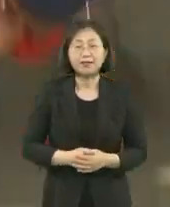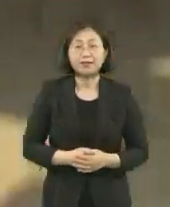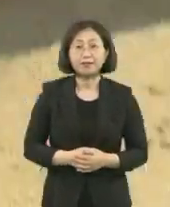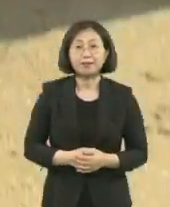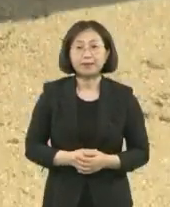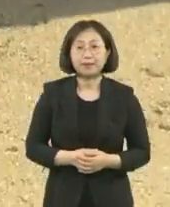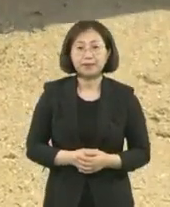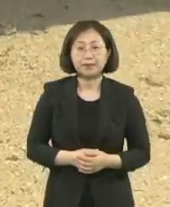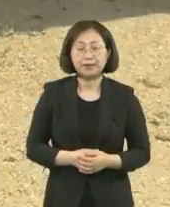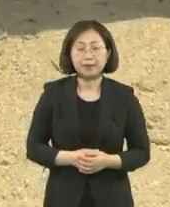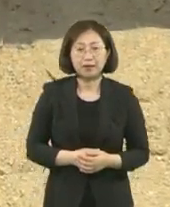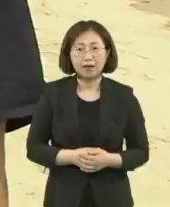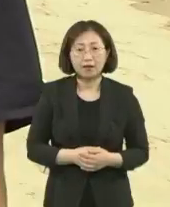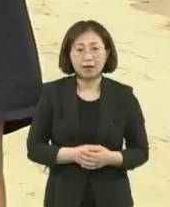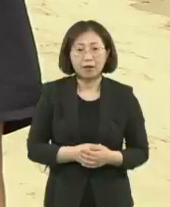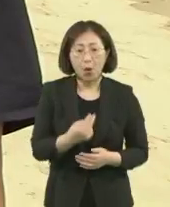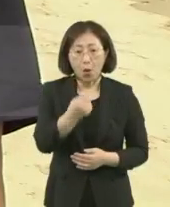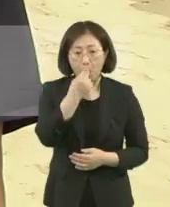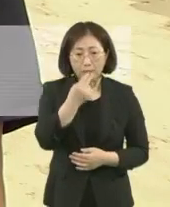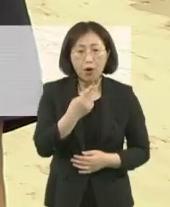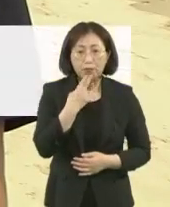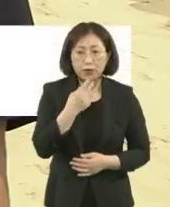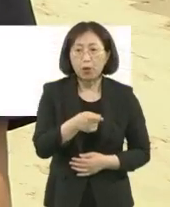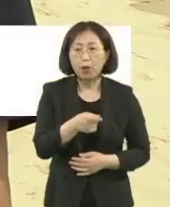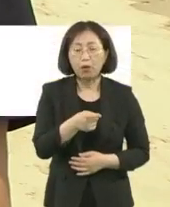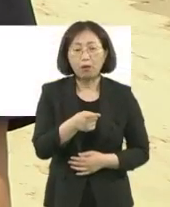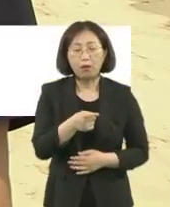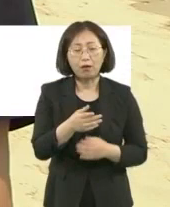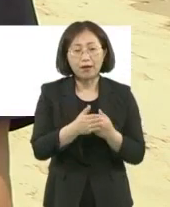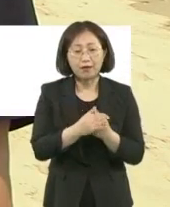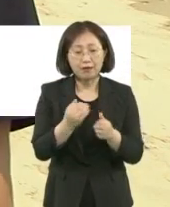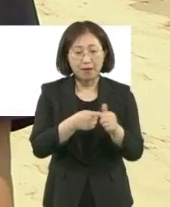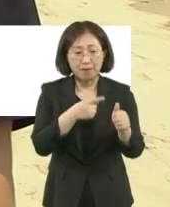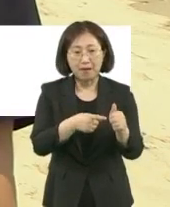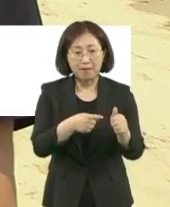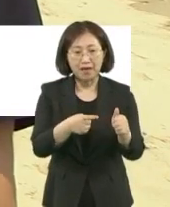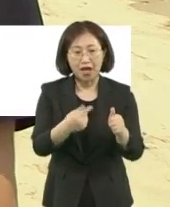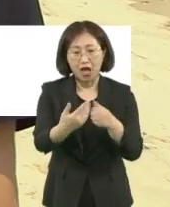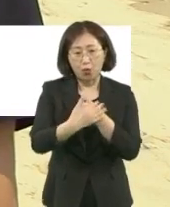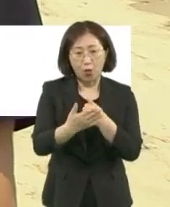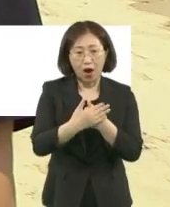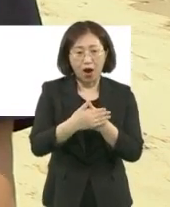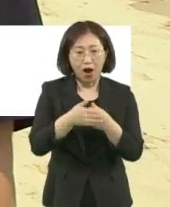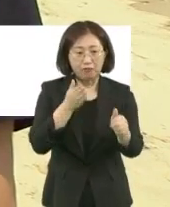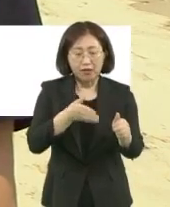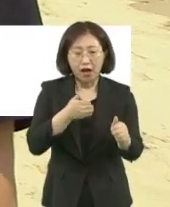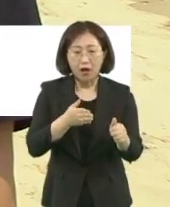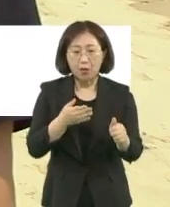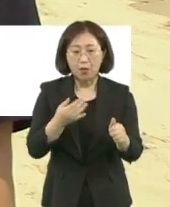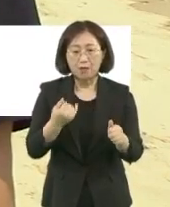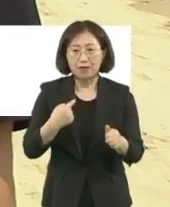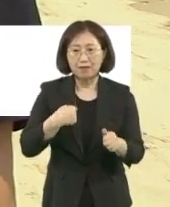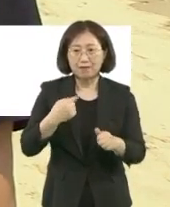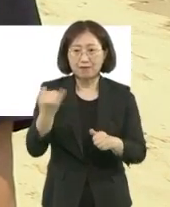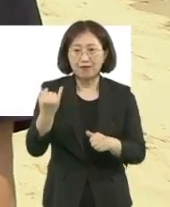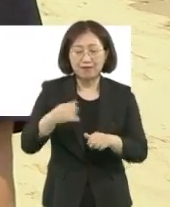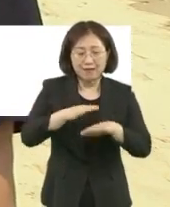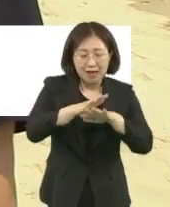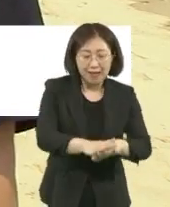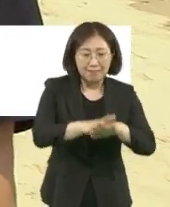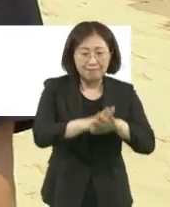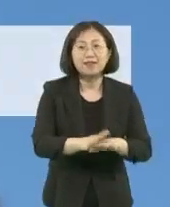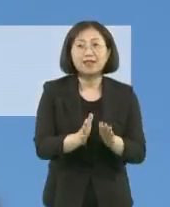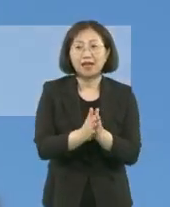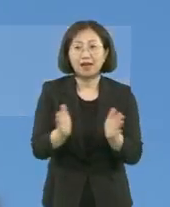실시했습니다. 의식 호흡이 없는 상태여서 바로 신랑한테 가슴 기도 확보를 해달라고 하고 저는 가슴 압박을 바로